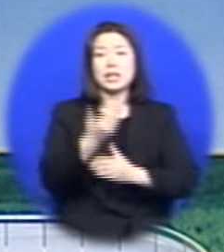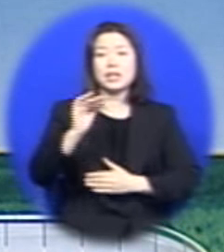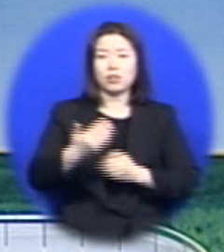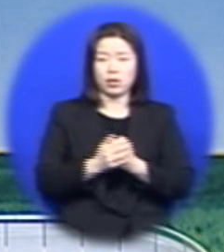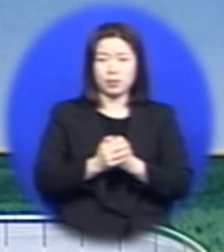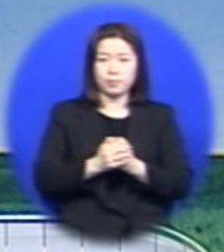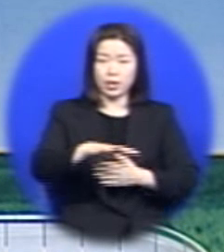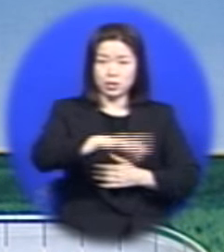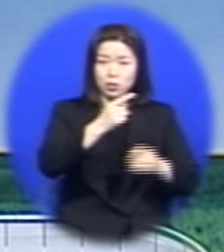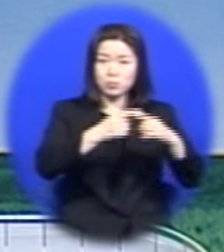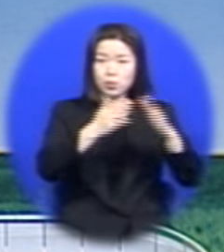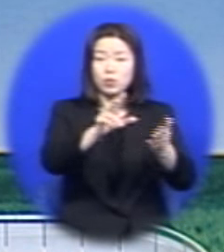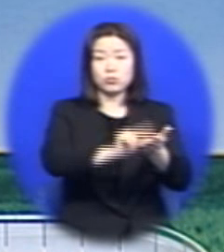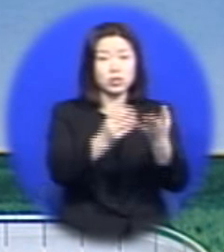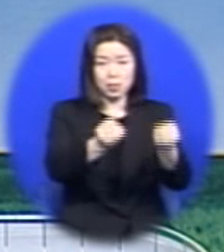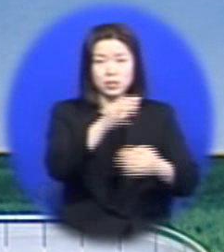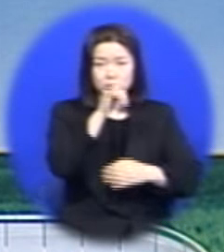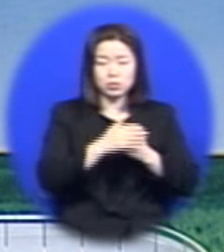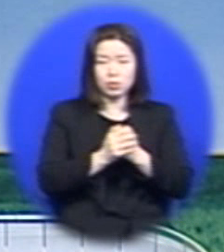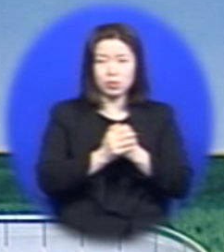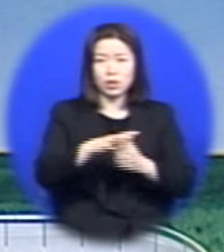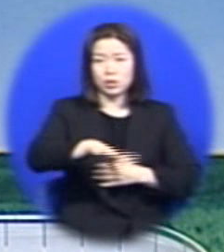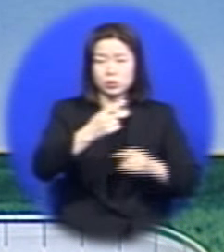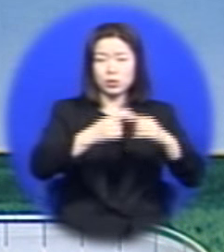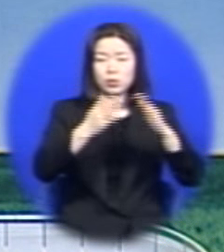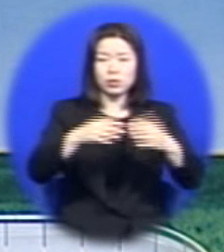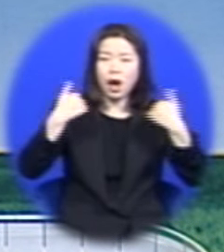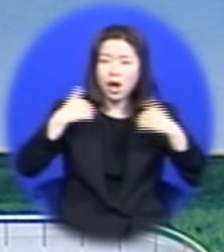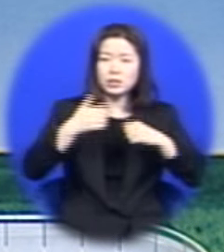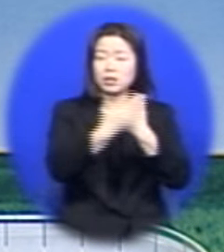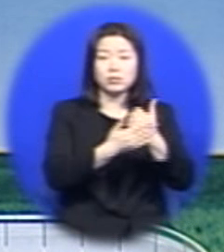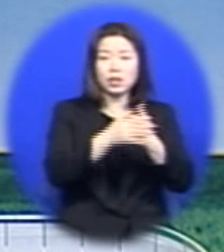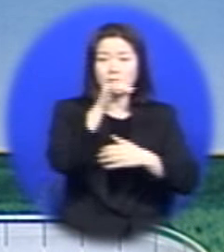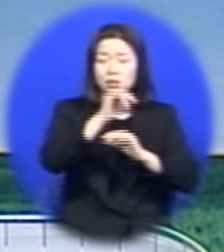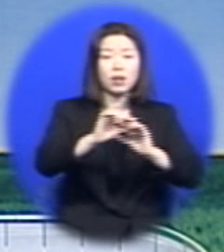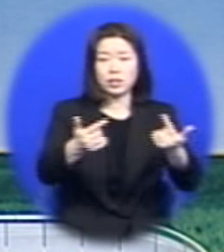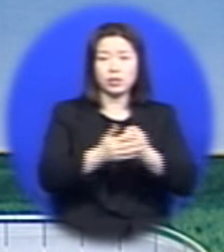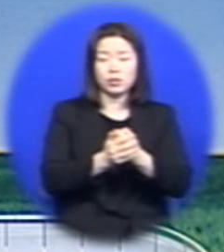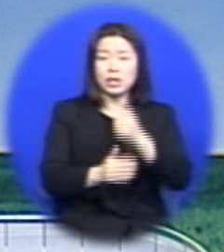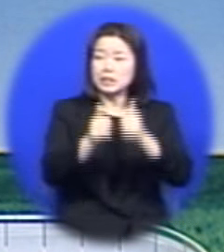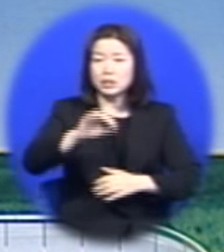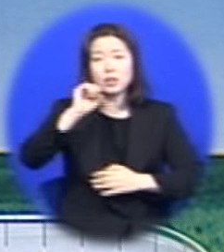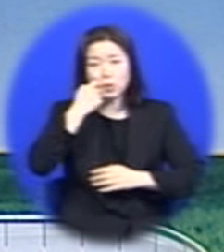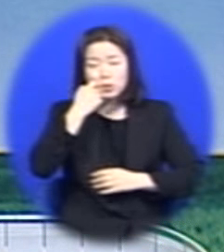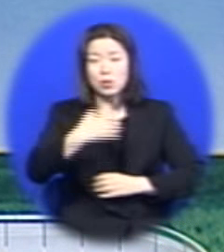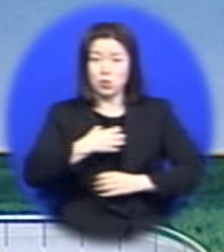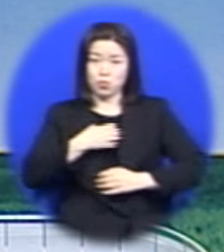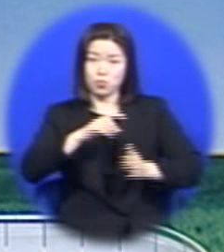초대교회 문제 많았습니다. 초대교회는 언제나 은혜로운 교회만 아니었어요. 시험, 어려움,